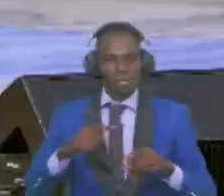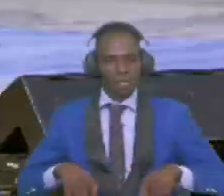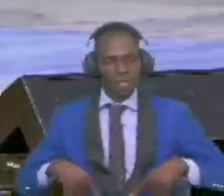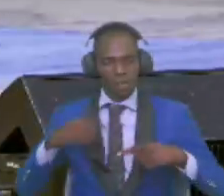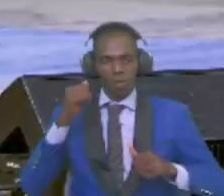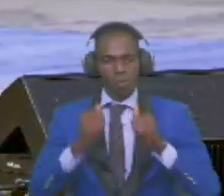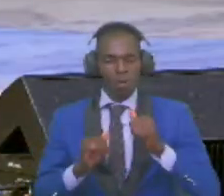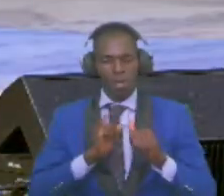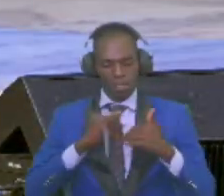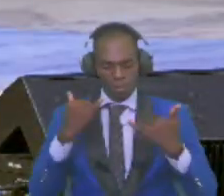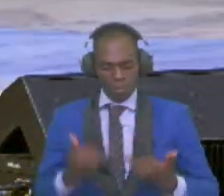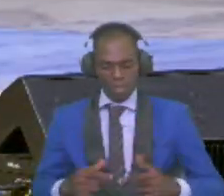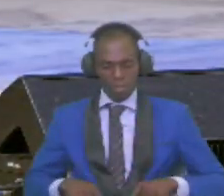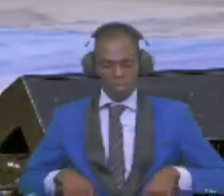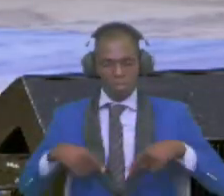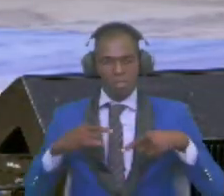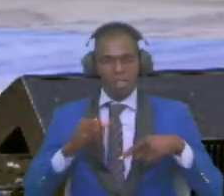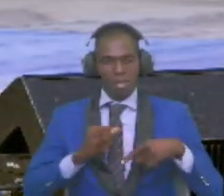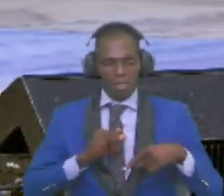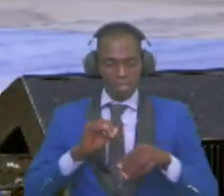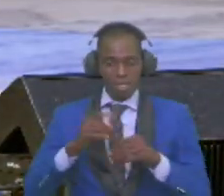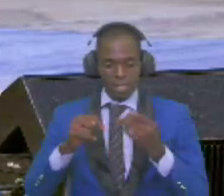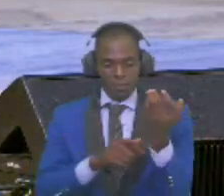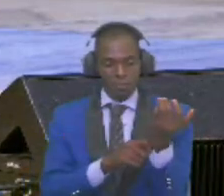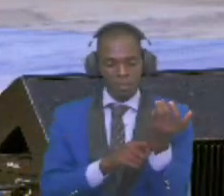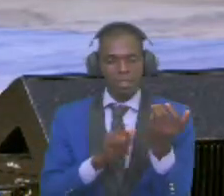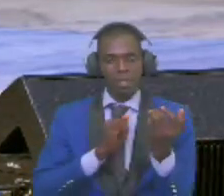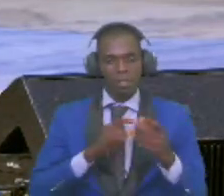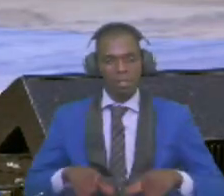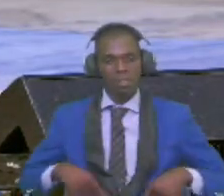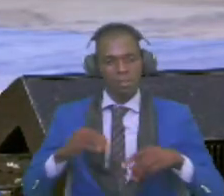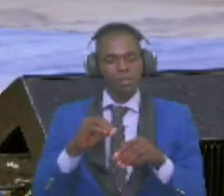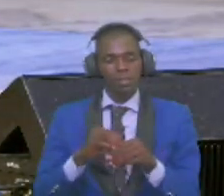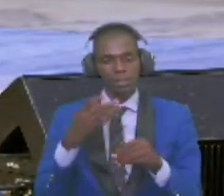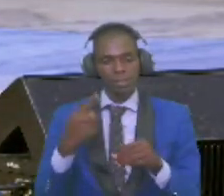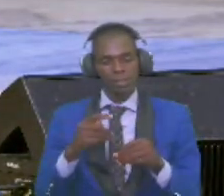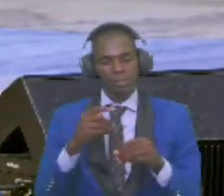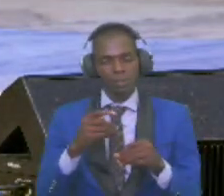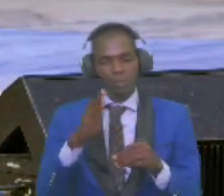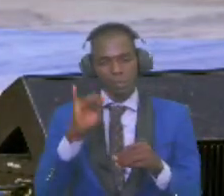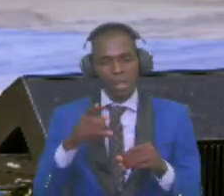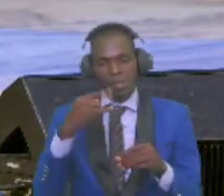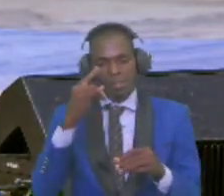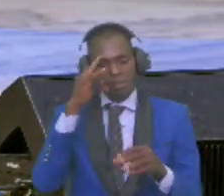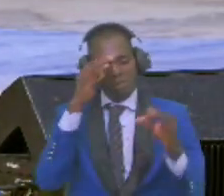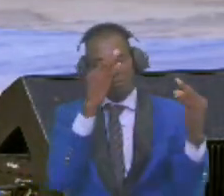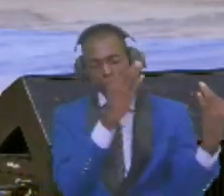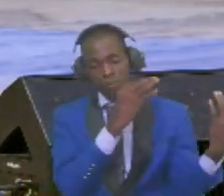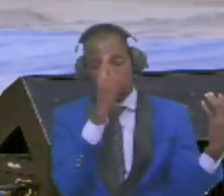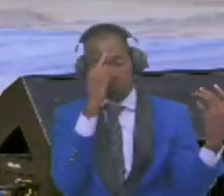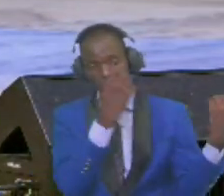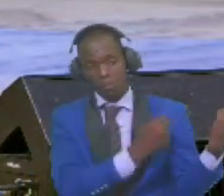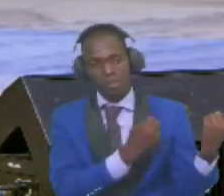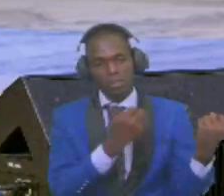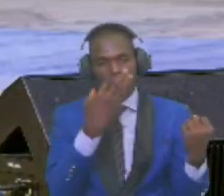la chair je vis dans la foi au fils de dieu qui m'a